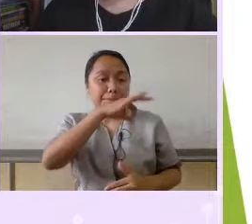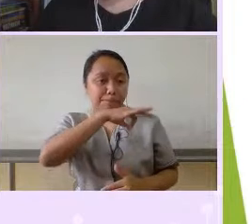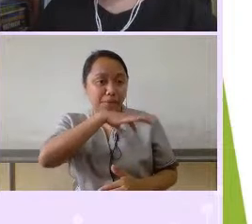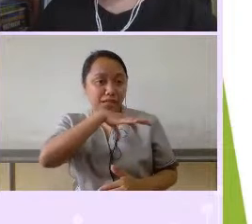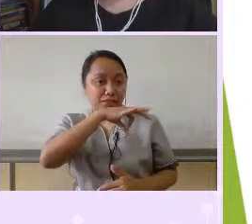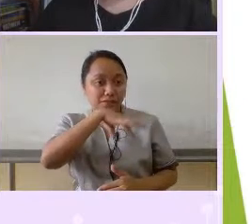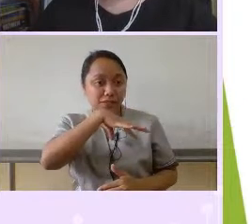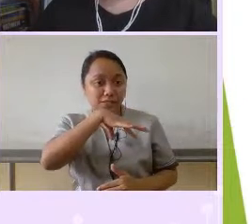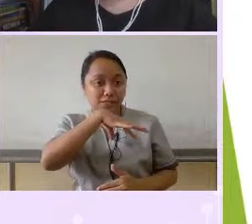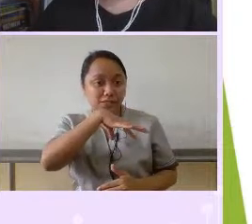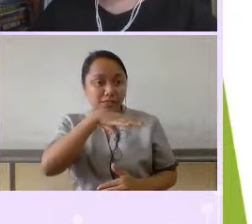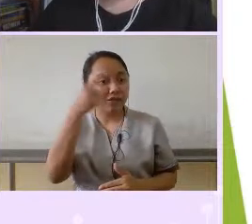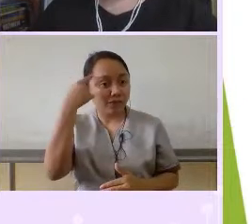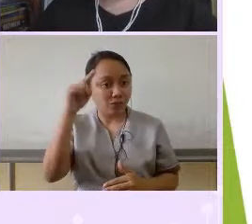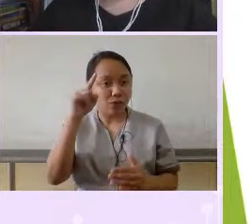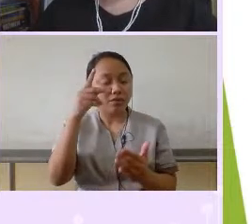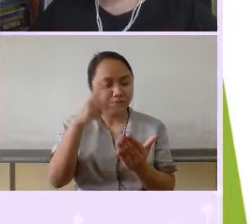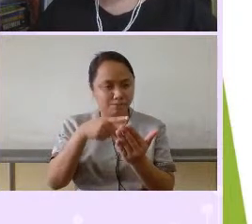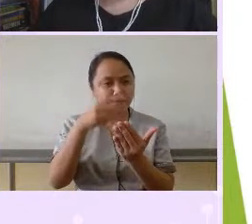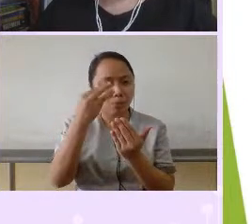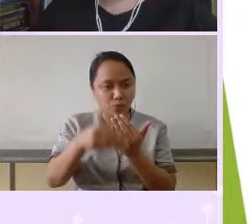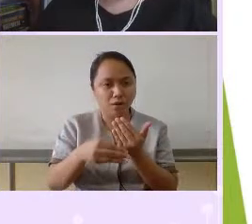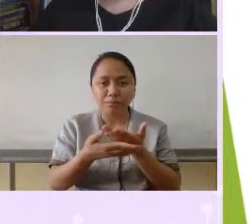mga programang ito.